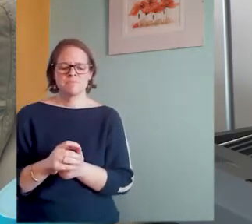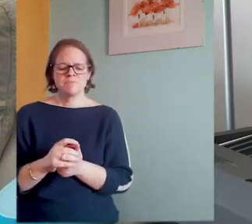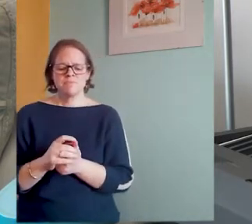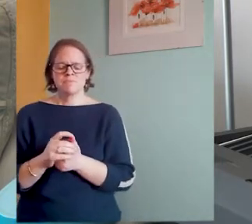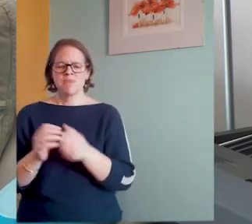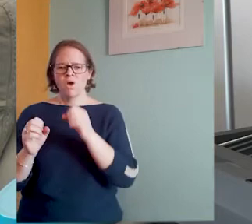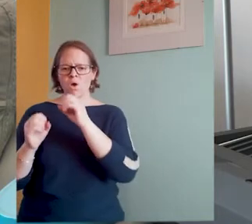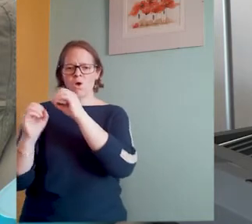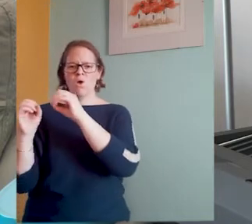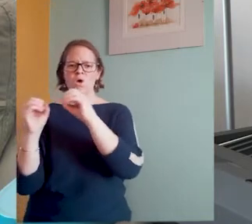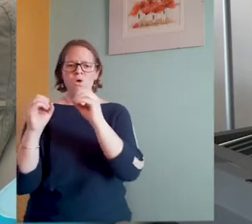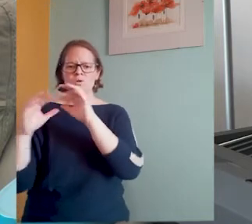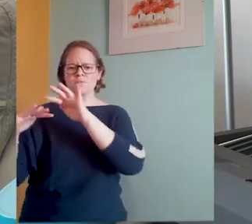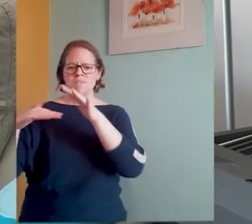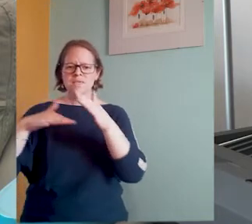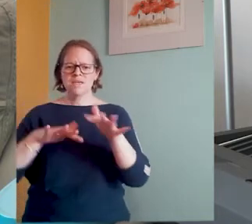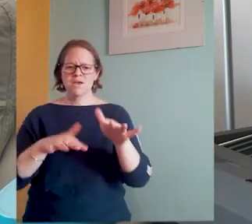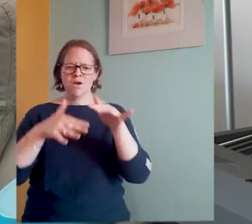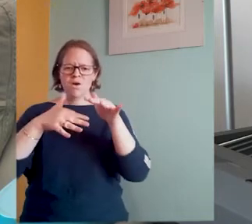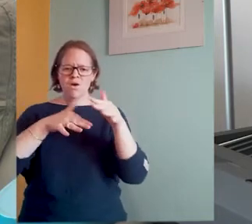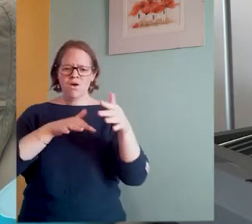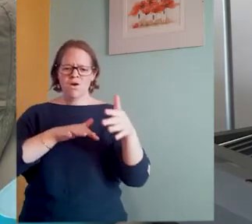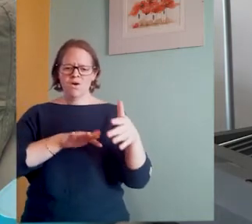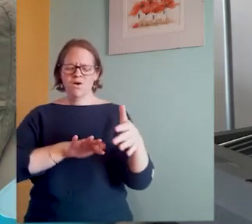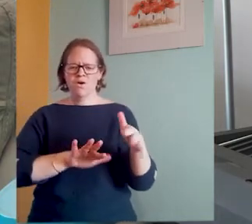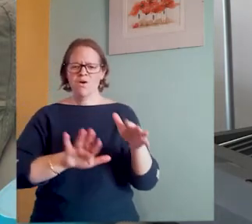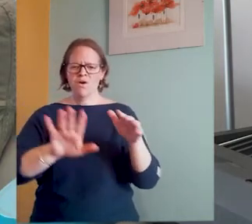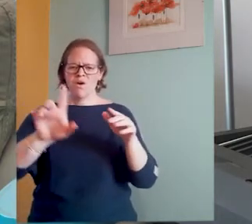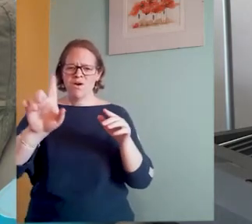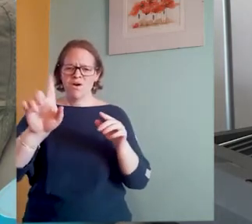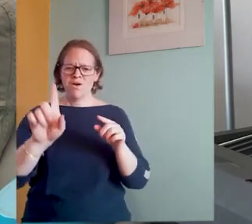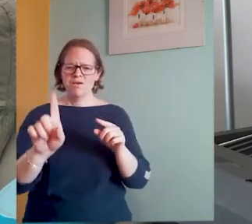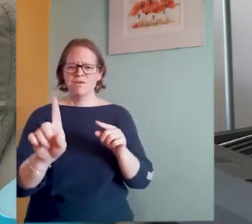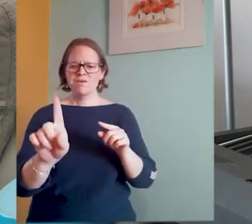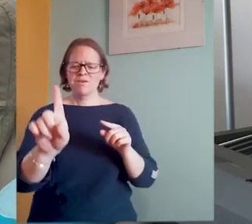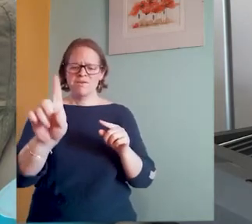Au-delà des océans,